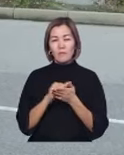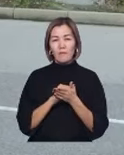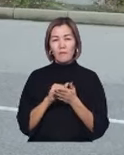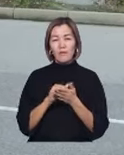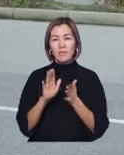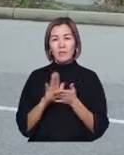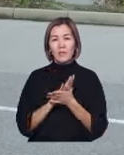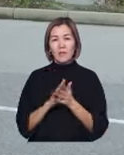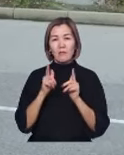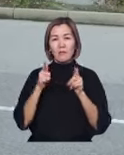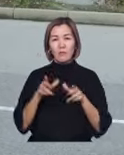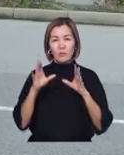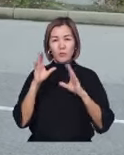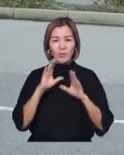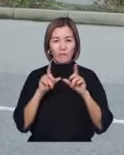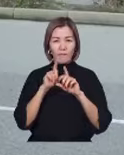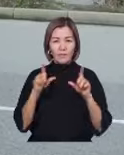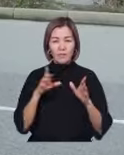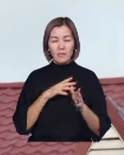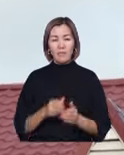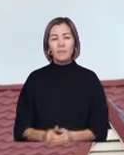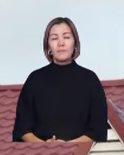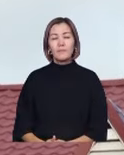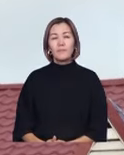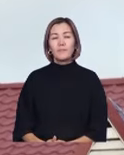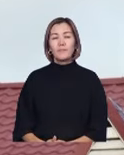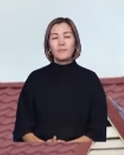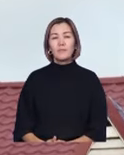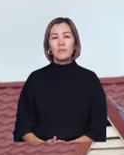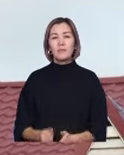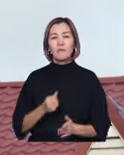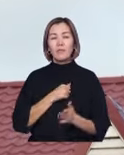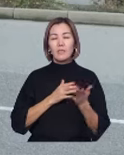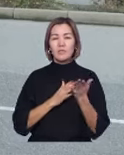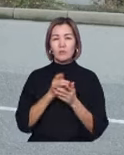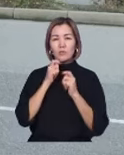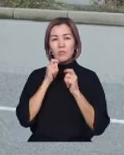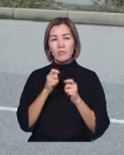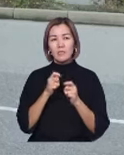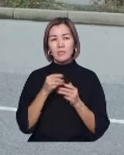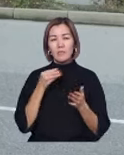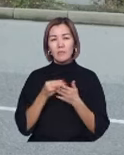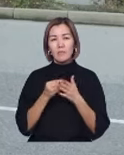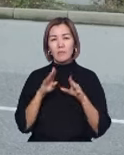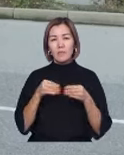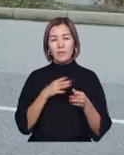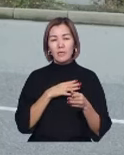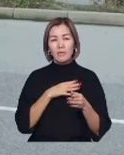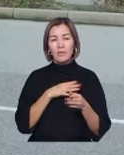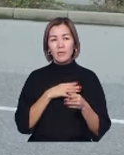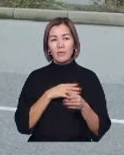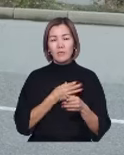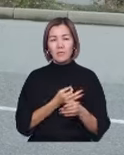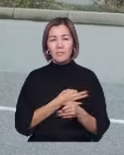на получение высшего образования. Ну и целый ряд военнослужащих были награждены ценными подарками,